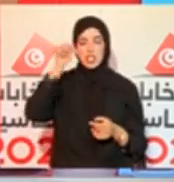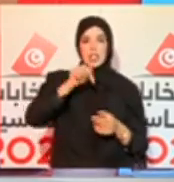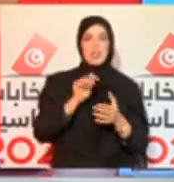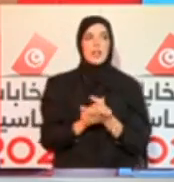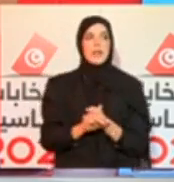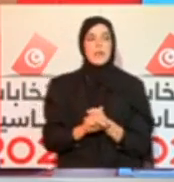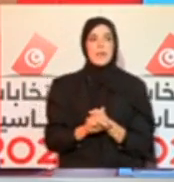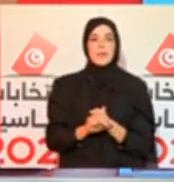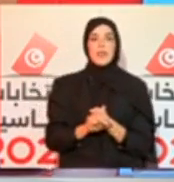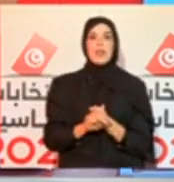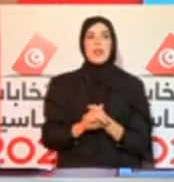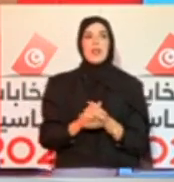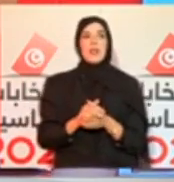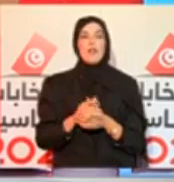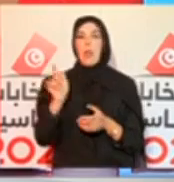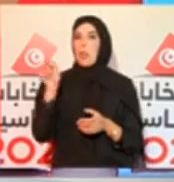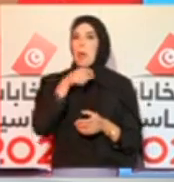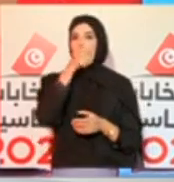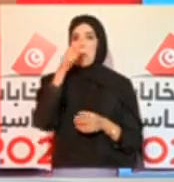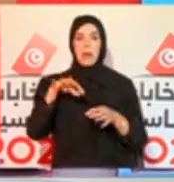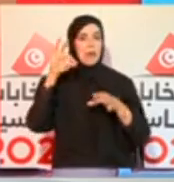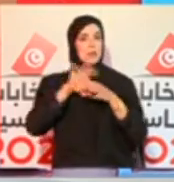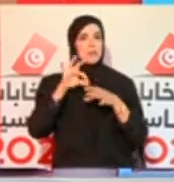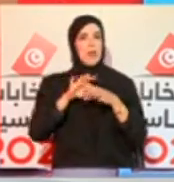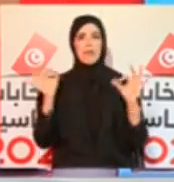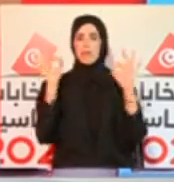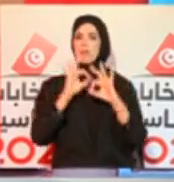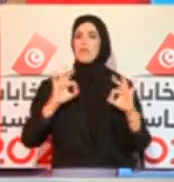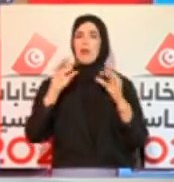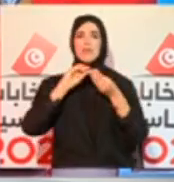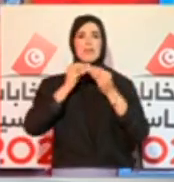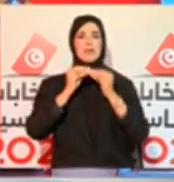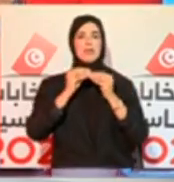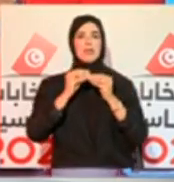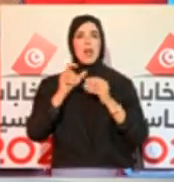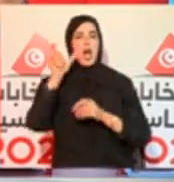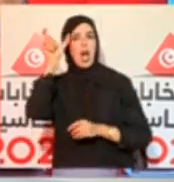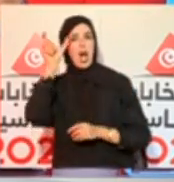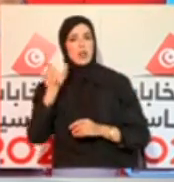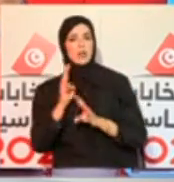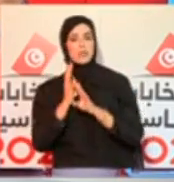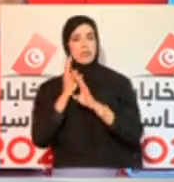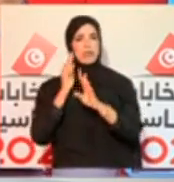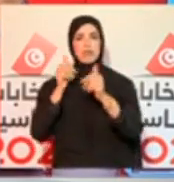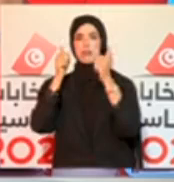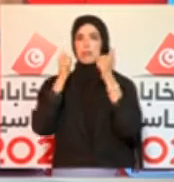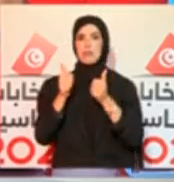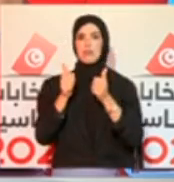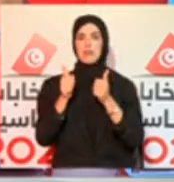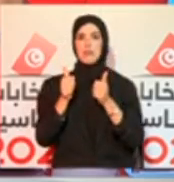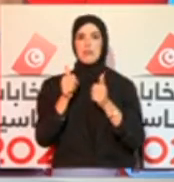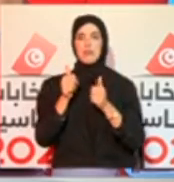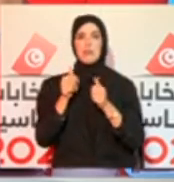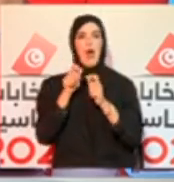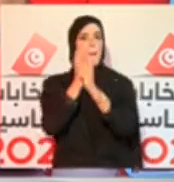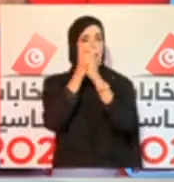جات السير العمليه عادي ما صارت حتى خروقات ناس ملتزمه ناس منظمه